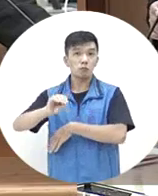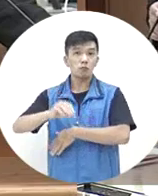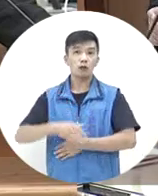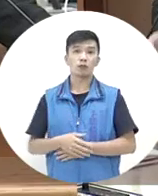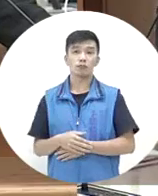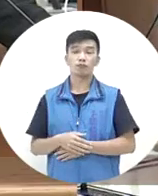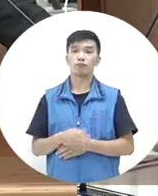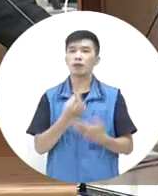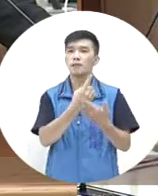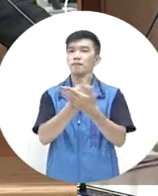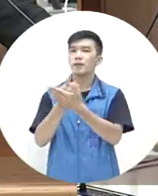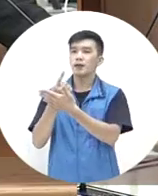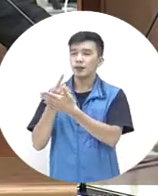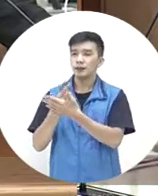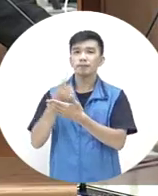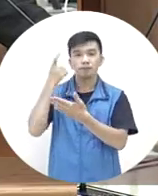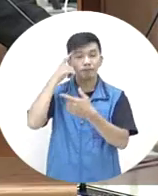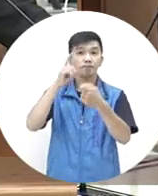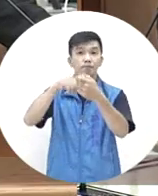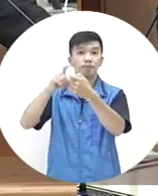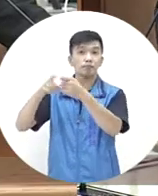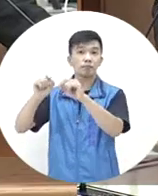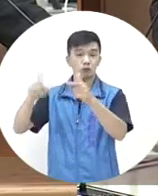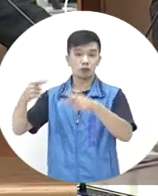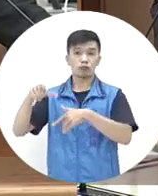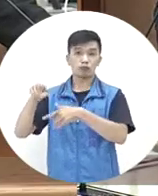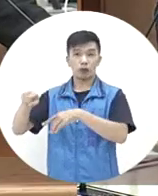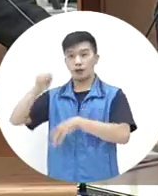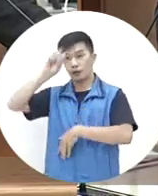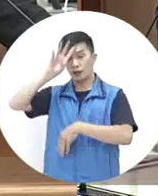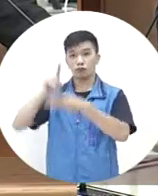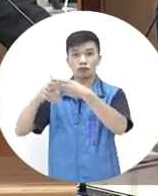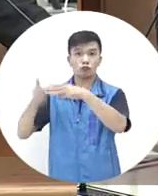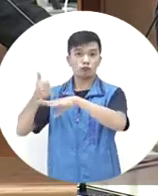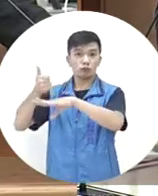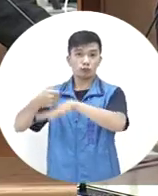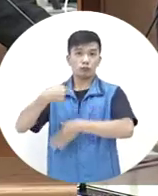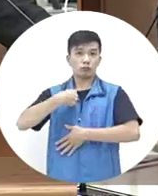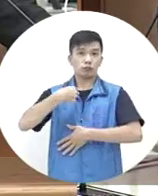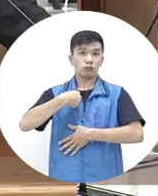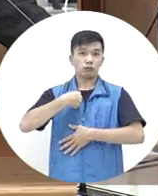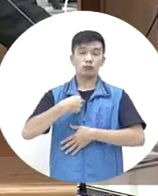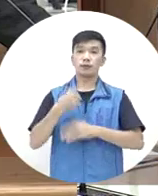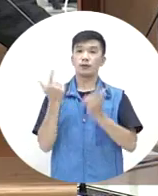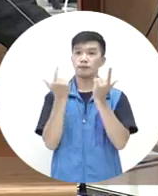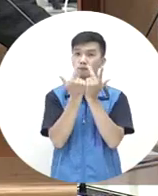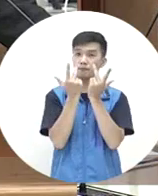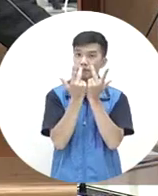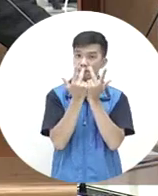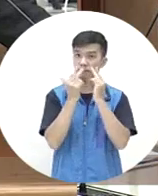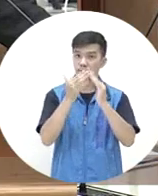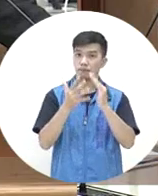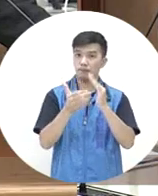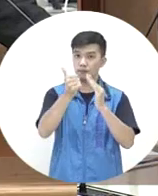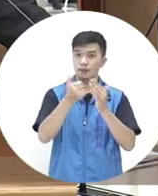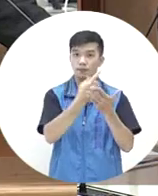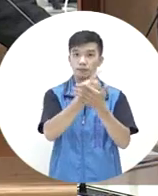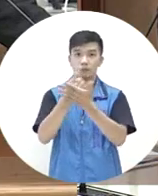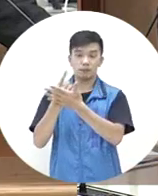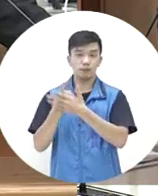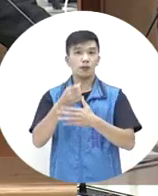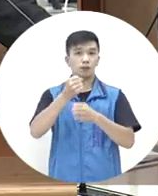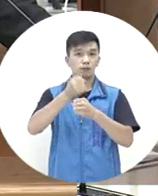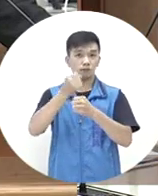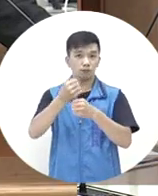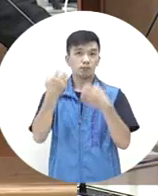主席，我是新北市的市长，每一个人把自己的工作岗位做好才是最重要